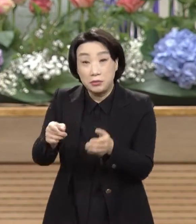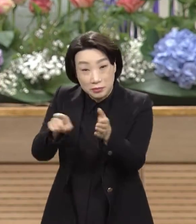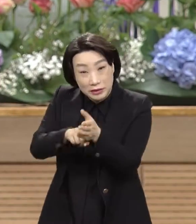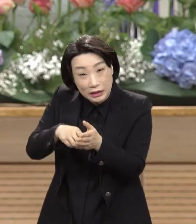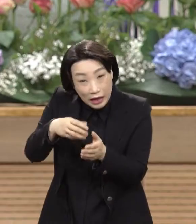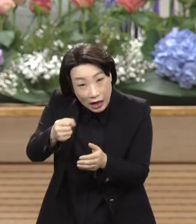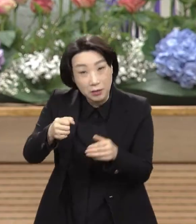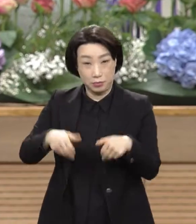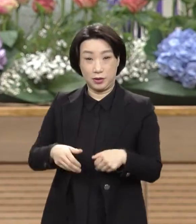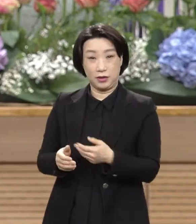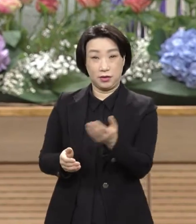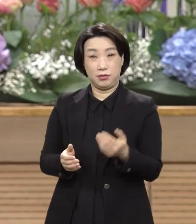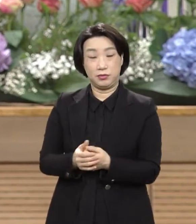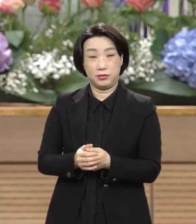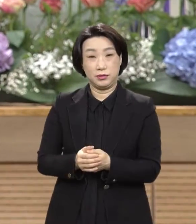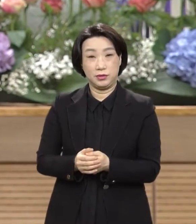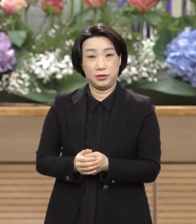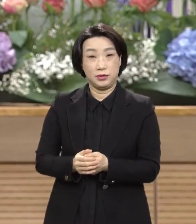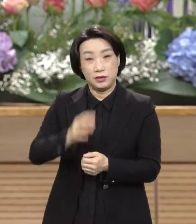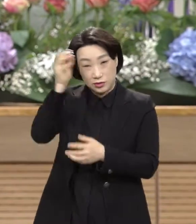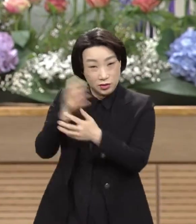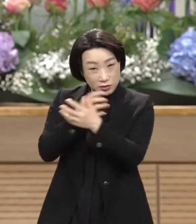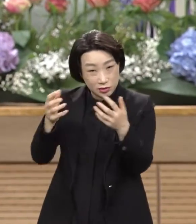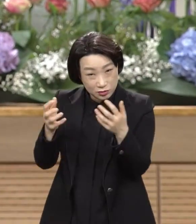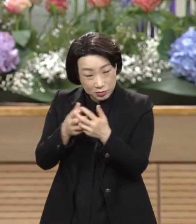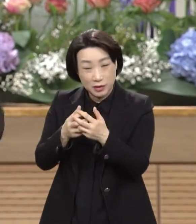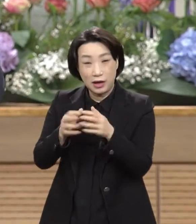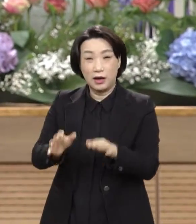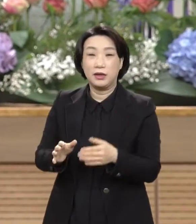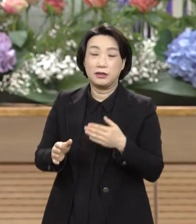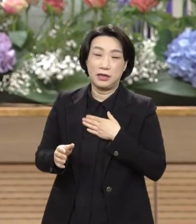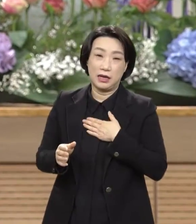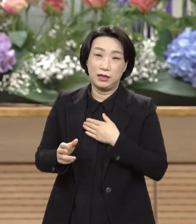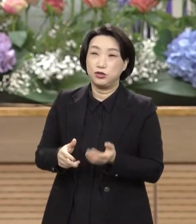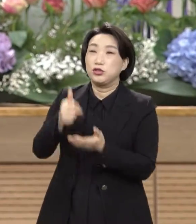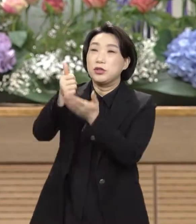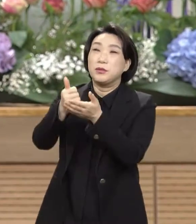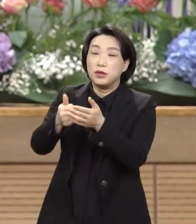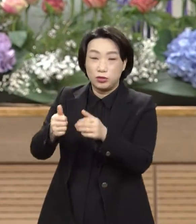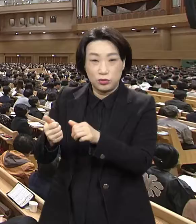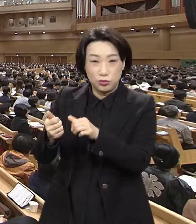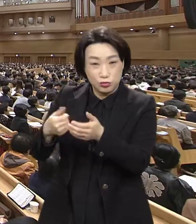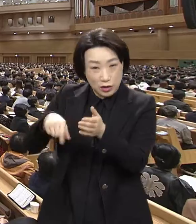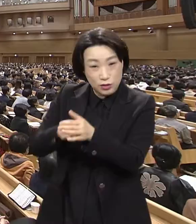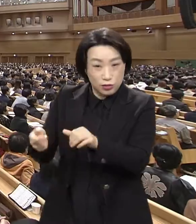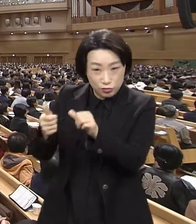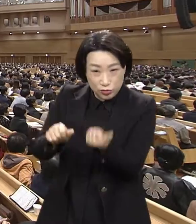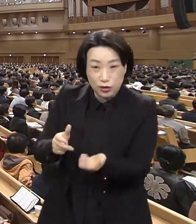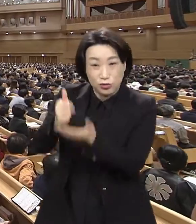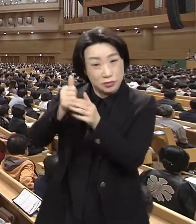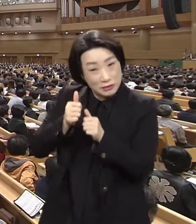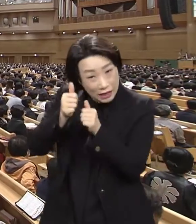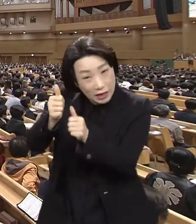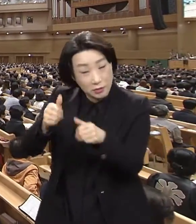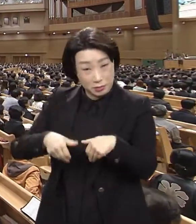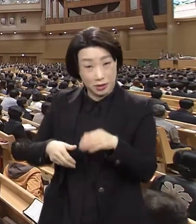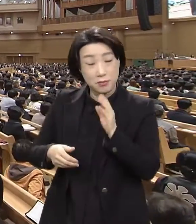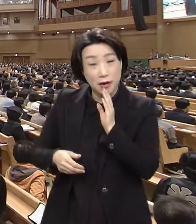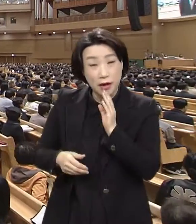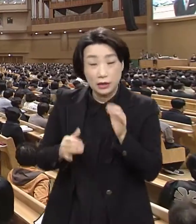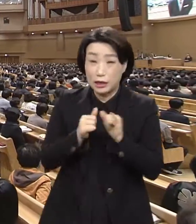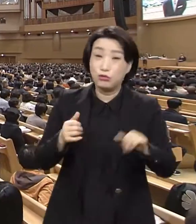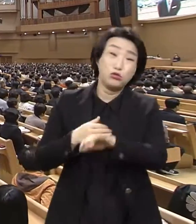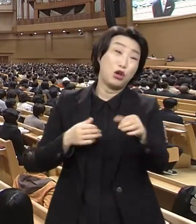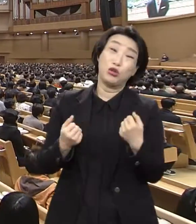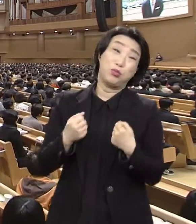있어야 되고 성령이 죽을 수 있게 주를 쫓게 해야 되는데 인간의 힘으로